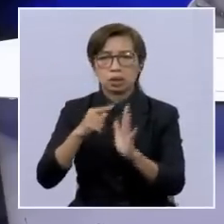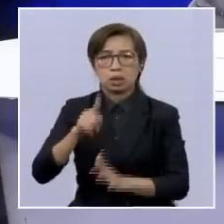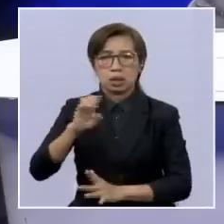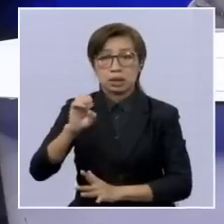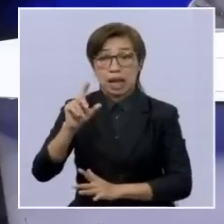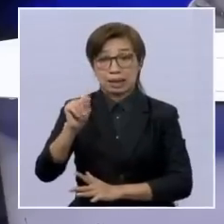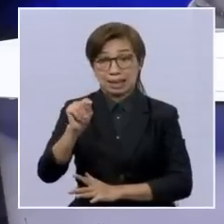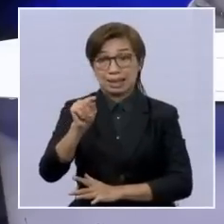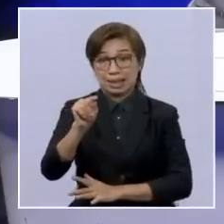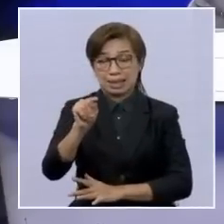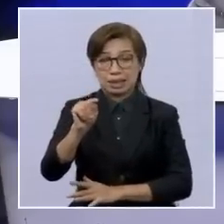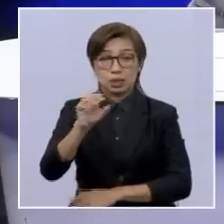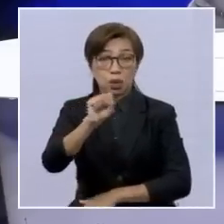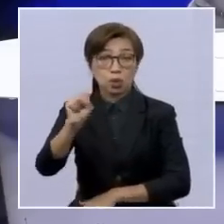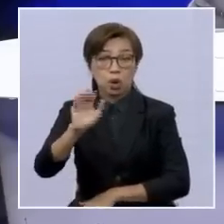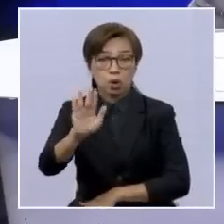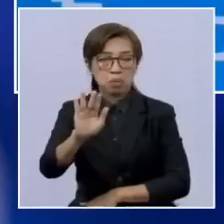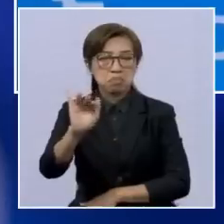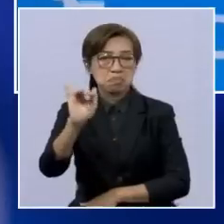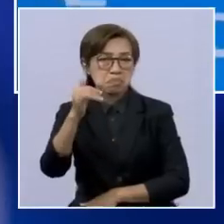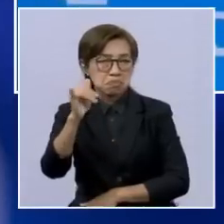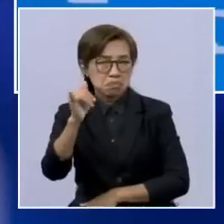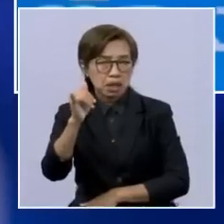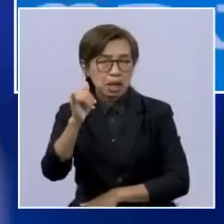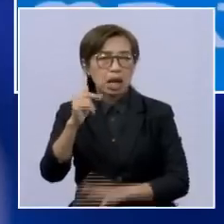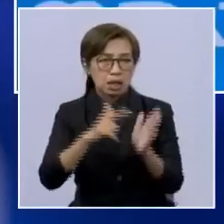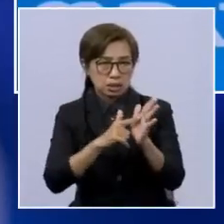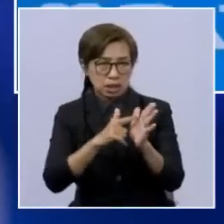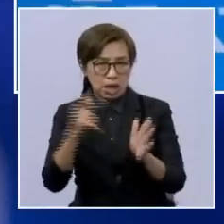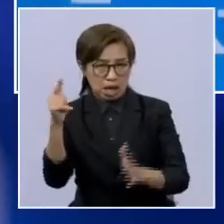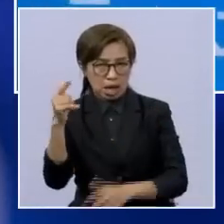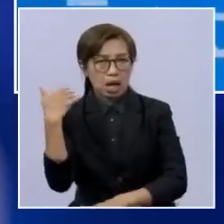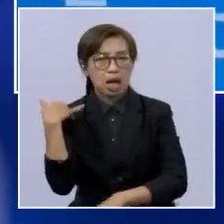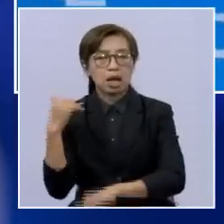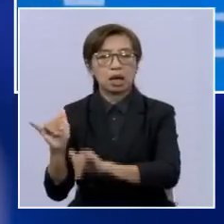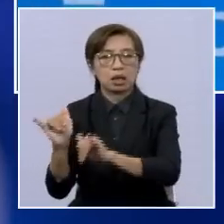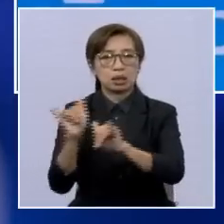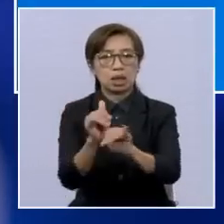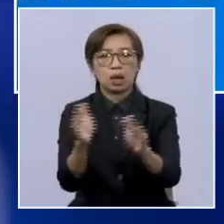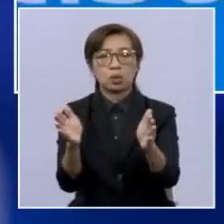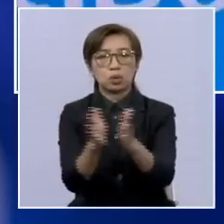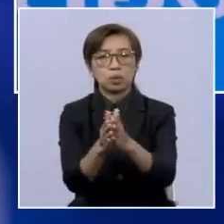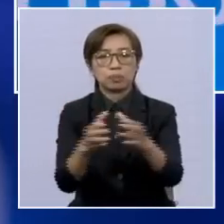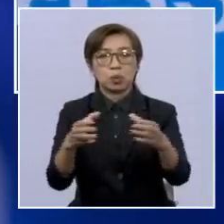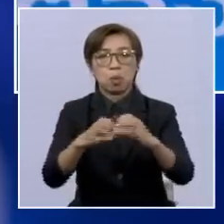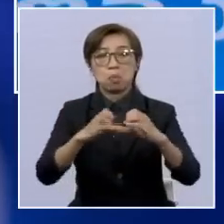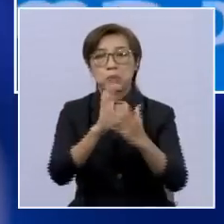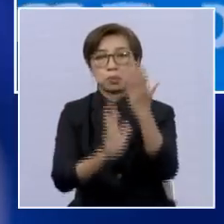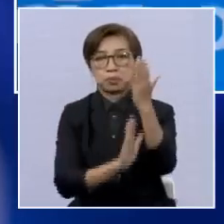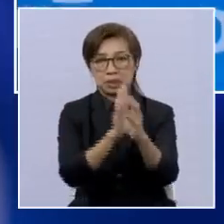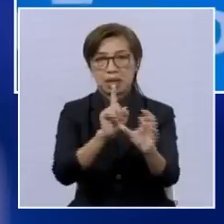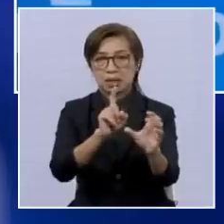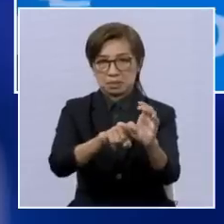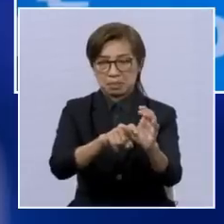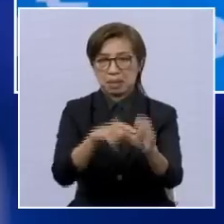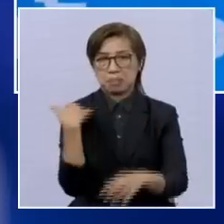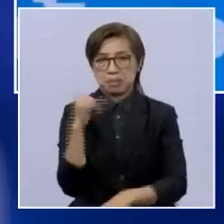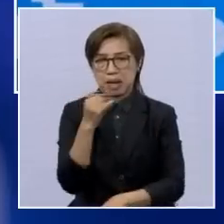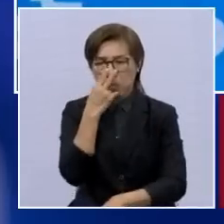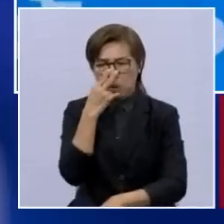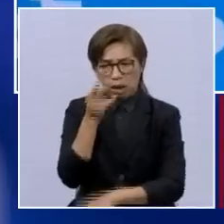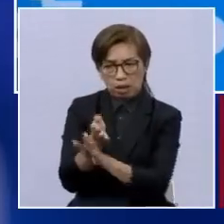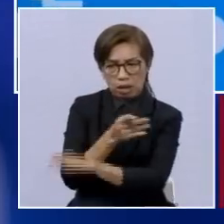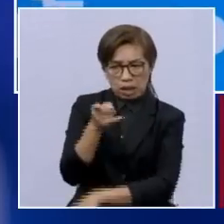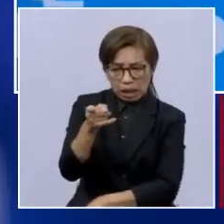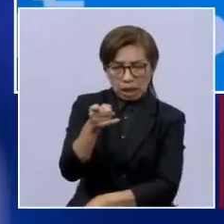ตชะเนี่ยตอนแรกอาจจะไม่อยู่ประชาธิปัตย์แล้ว อาจจะย้ายไปรวมกับภูมิใจไทย เห็นภาพใกล้ชิดกับคุณอนุทิน